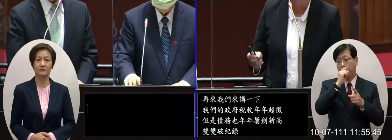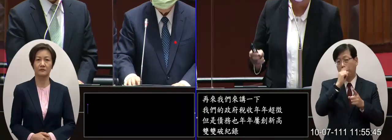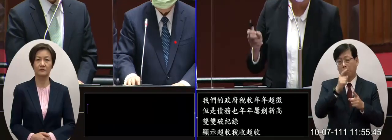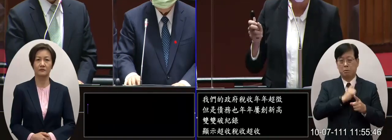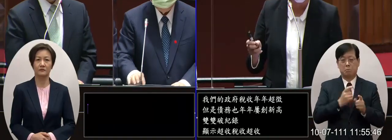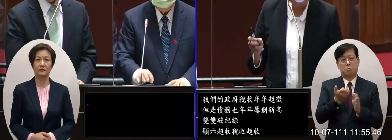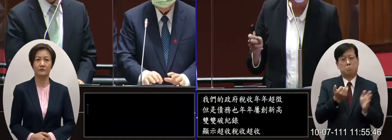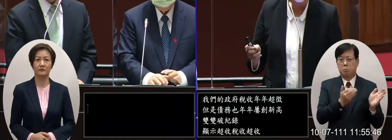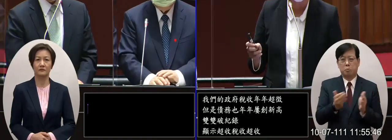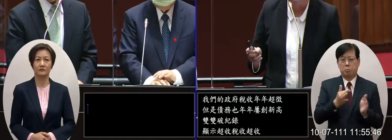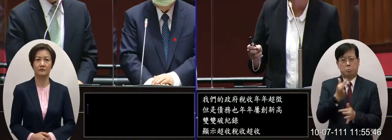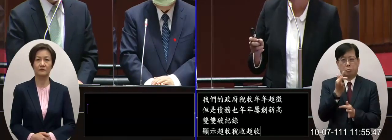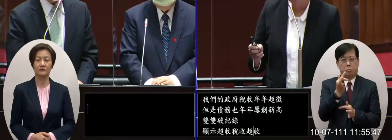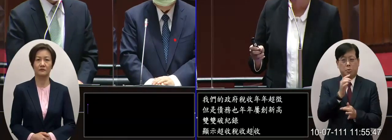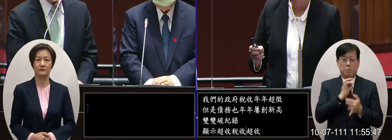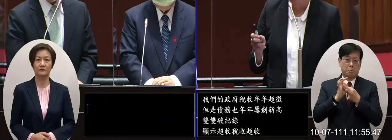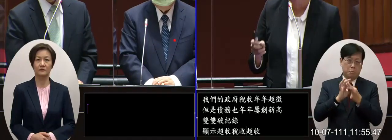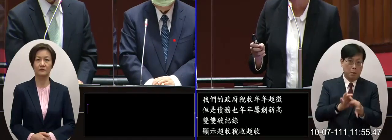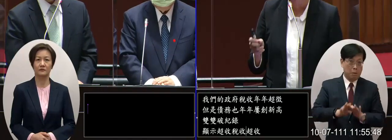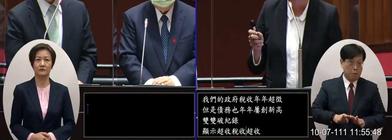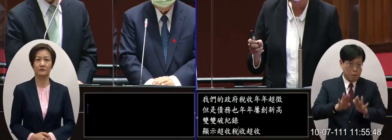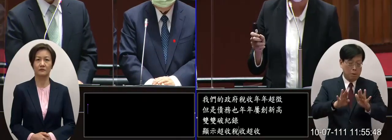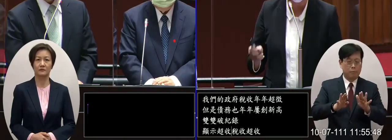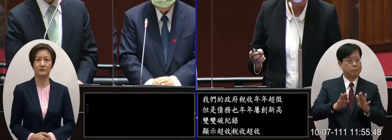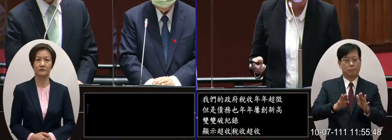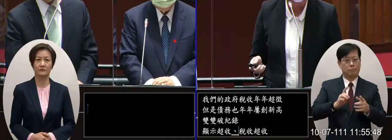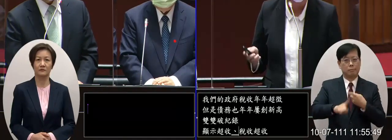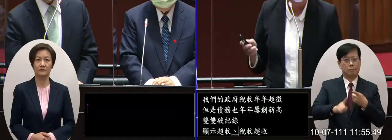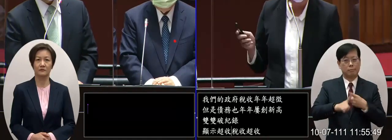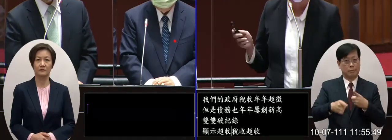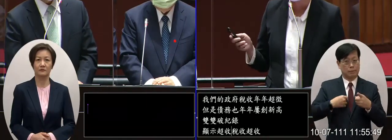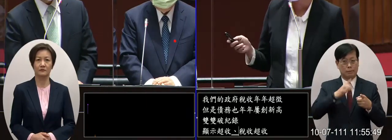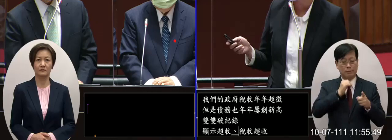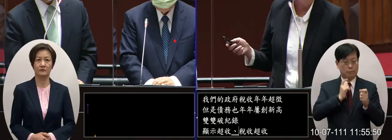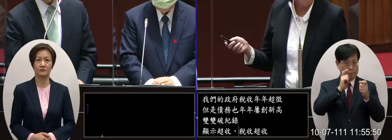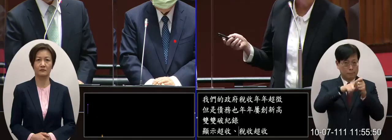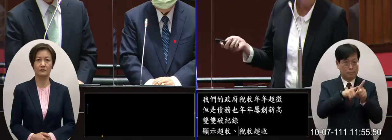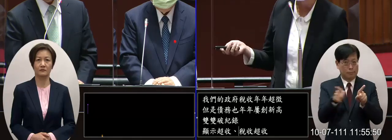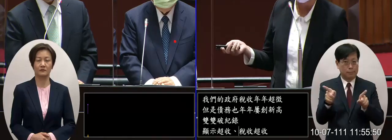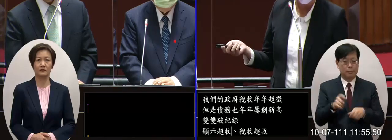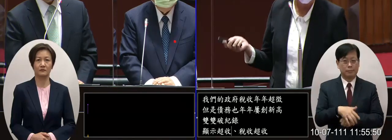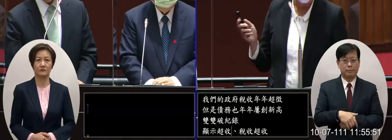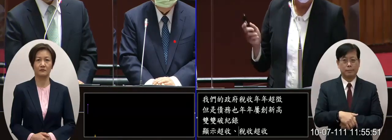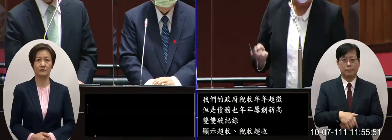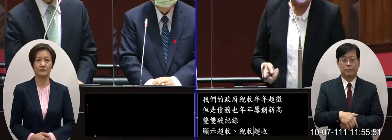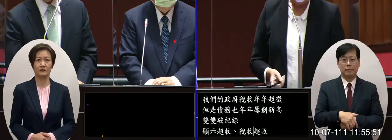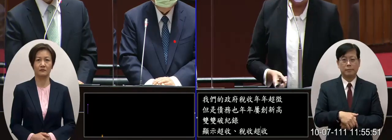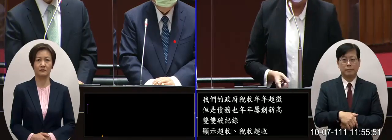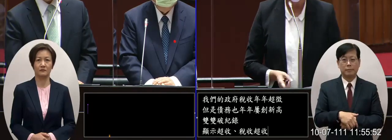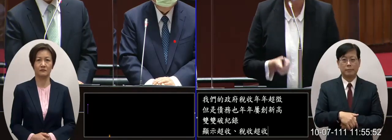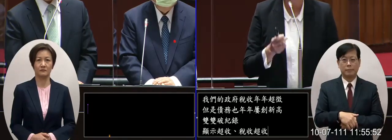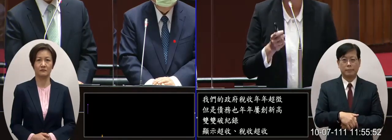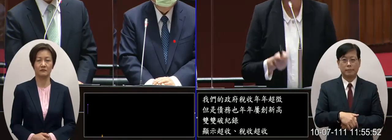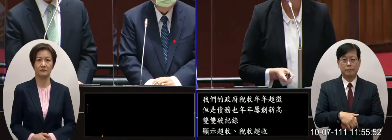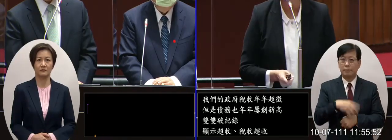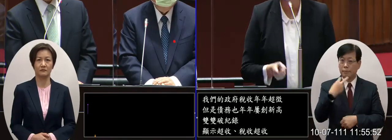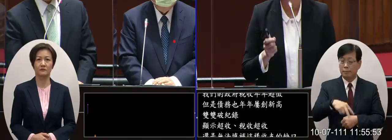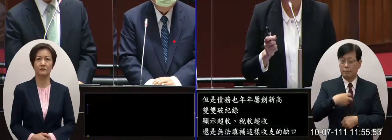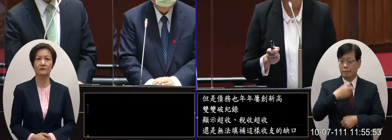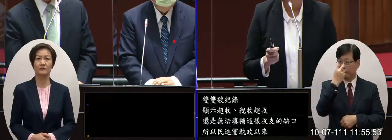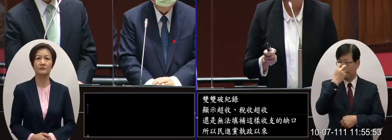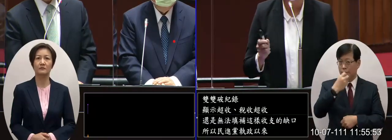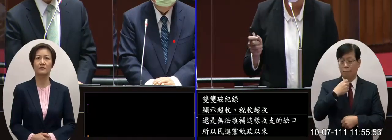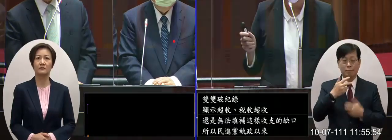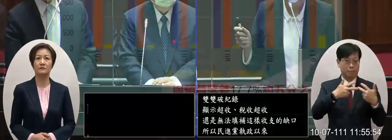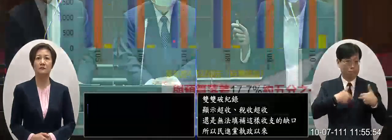超前部署，这样永续发展其实是已经背离了这个永续发展的方向。好，我们来看一